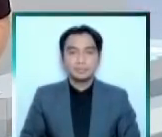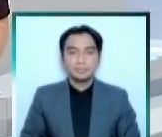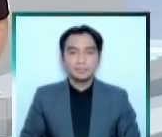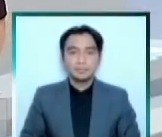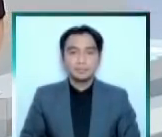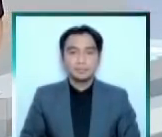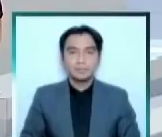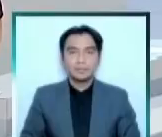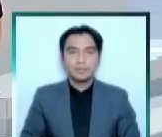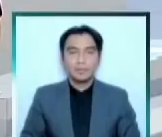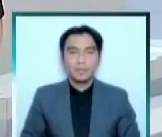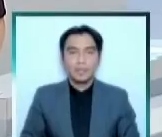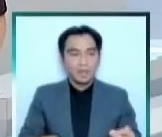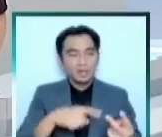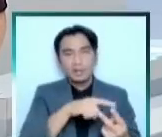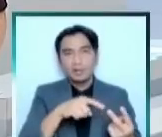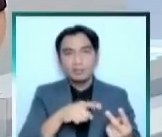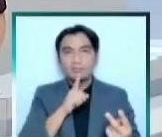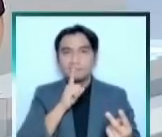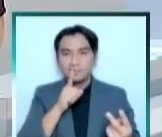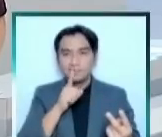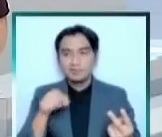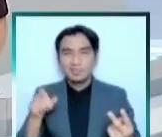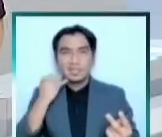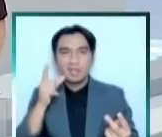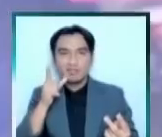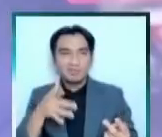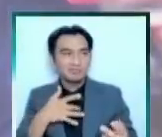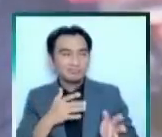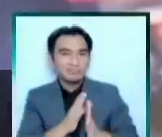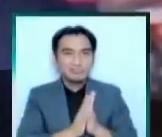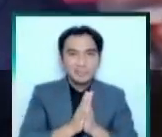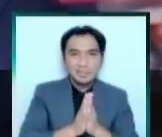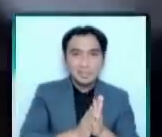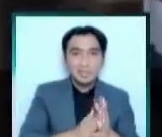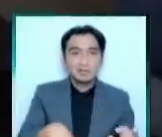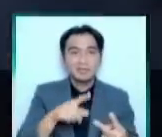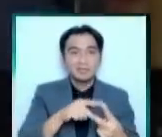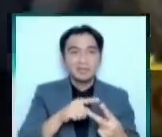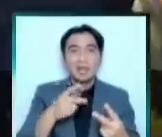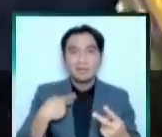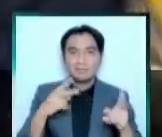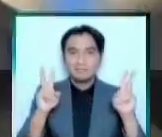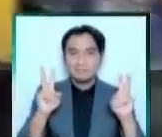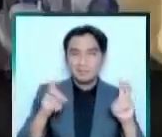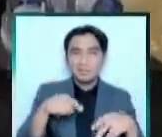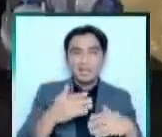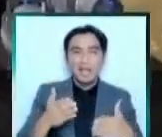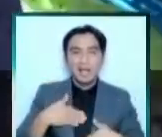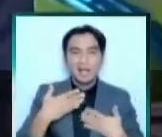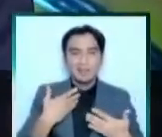May dalawang bagay na kinasasabikan ngayon si John Lloyd Cruz. Una, ang world premiere ng Happy to Get Her sa December 26 sa